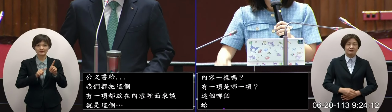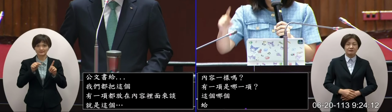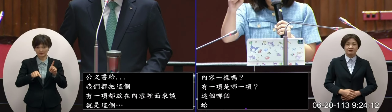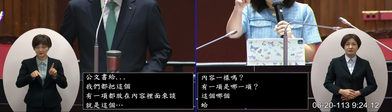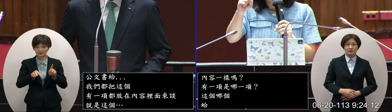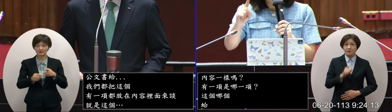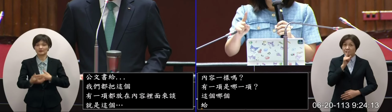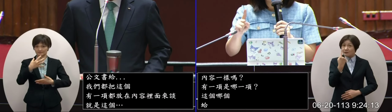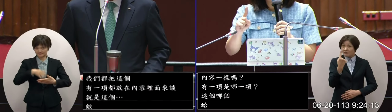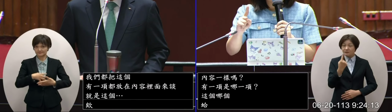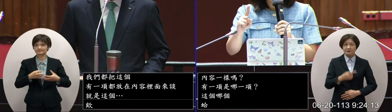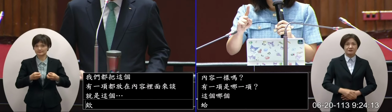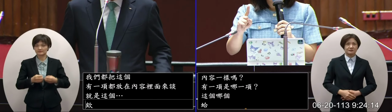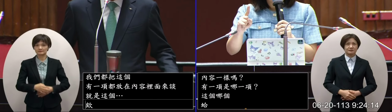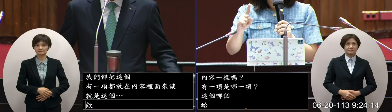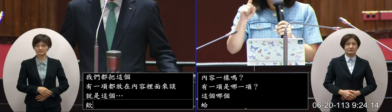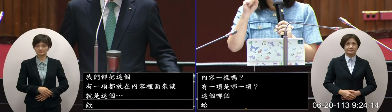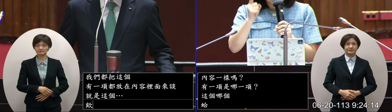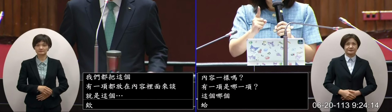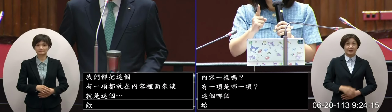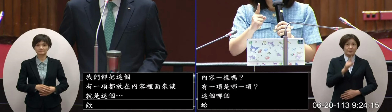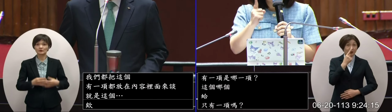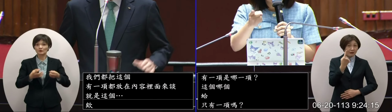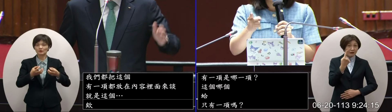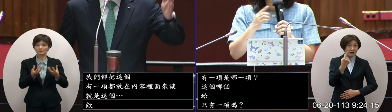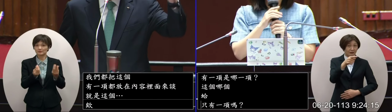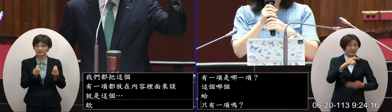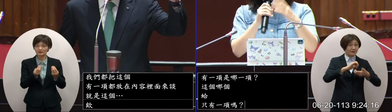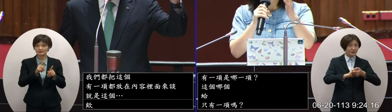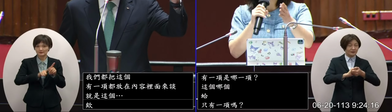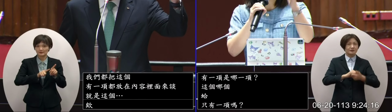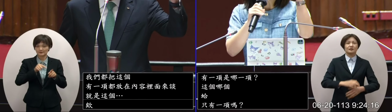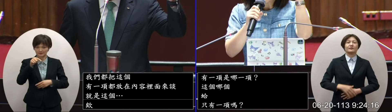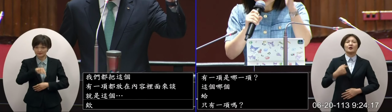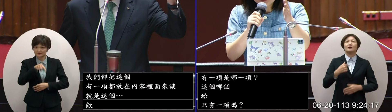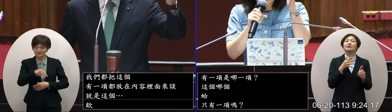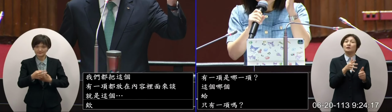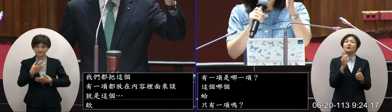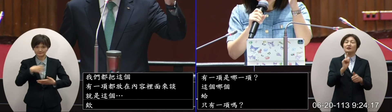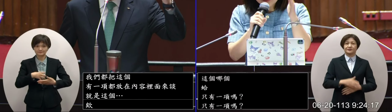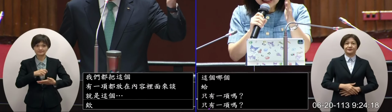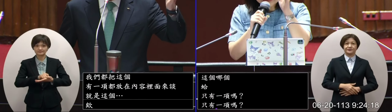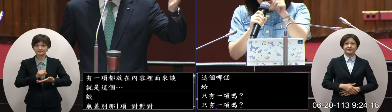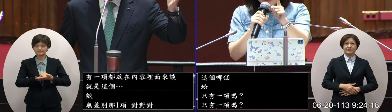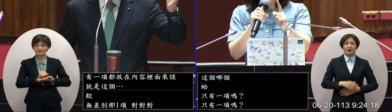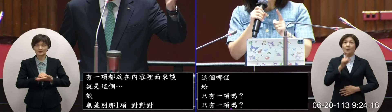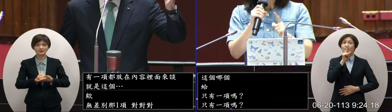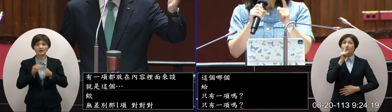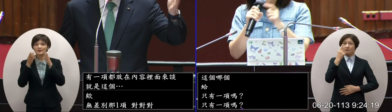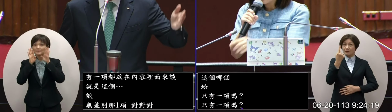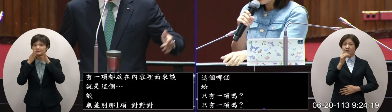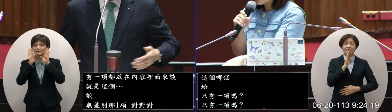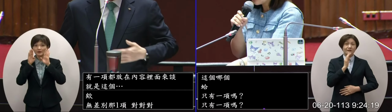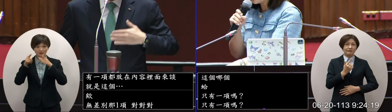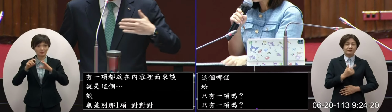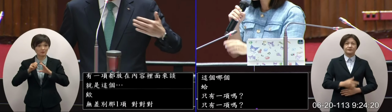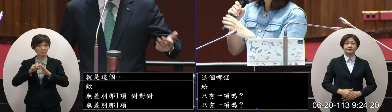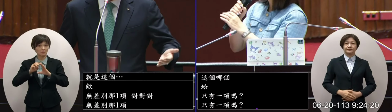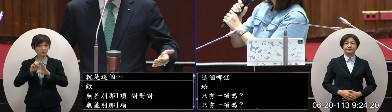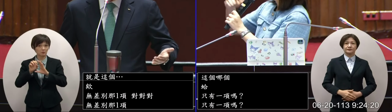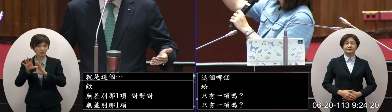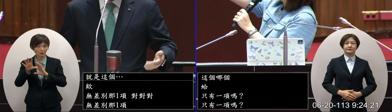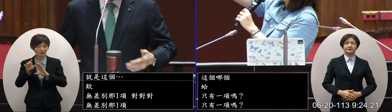别那一项， 我们只有一项吗？ 无差别那一项。 只有一项，你确定？我要问你的是 不是只有一项？脸书上 po 文